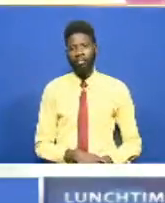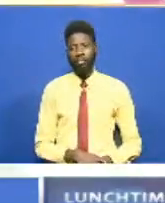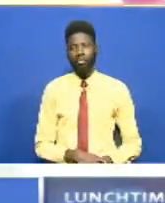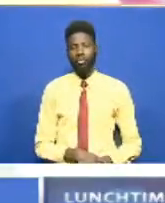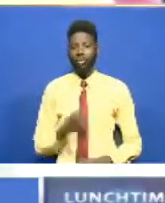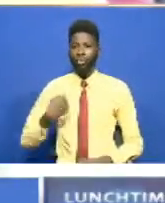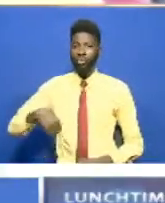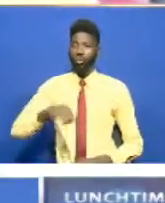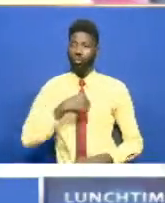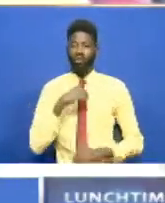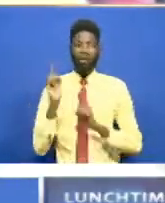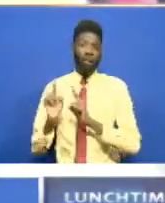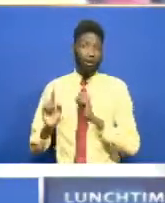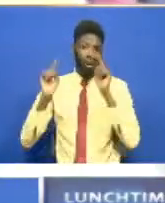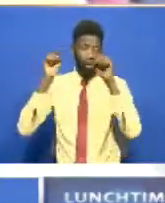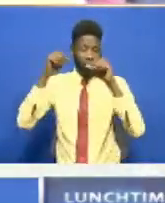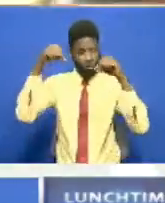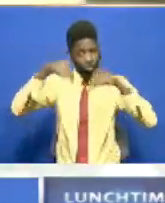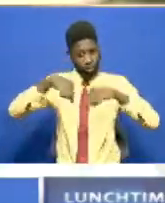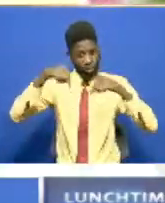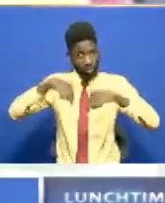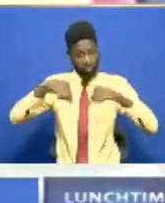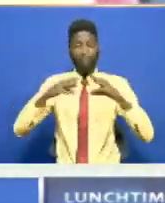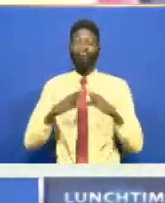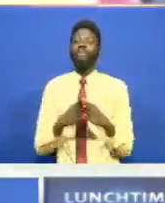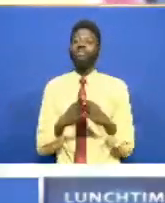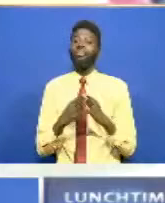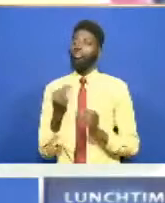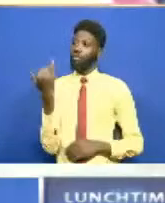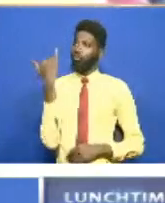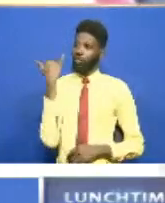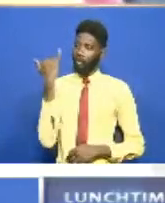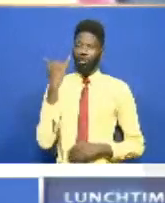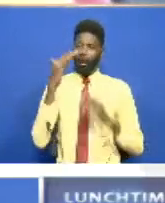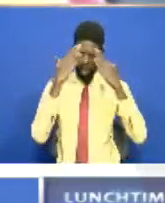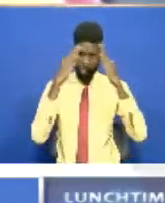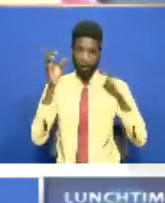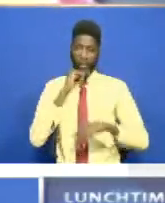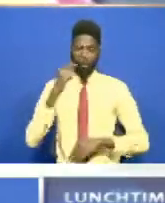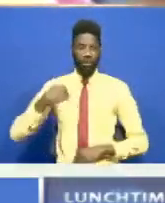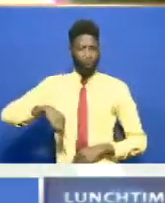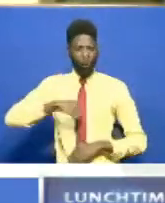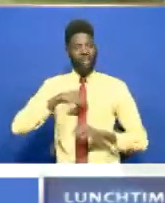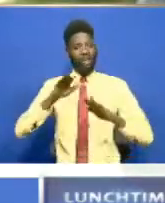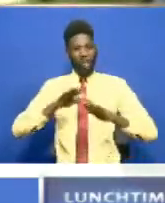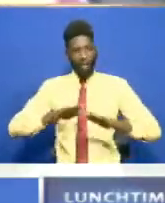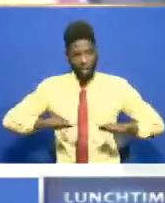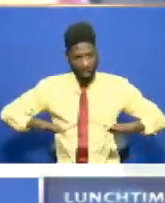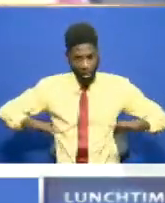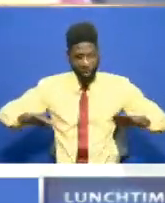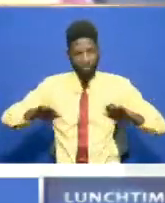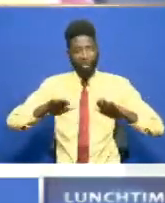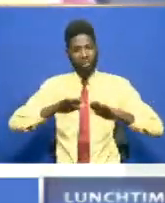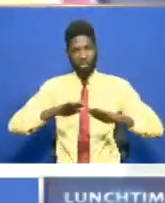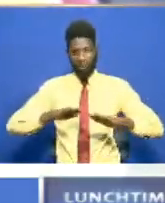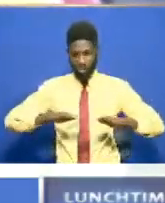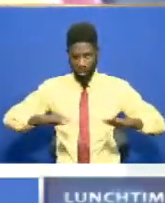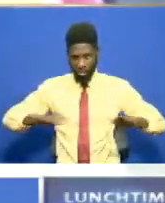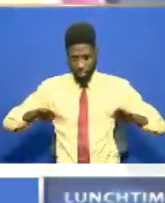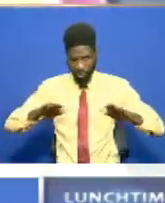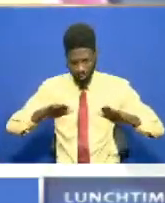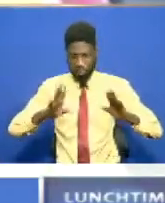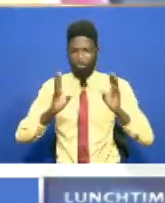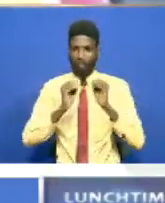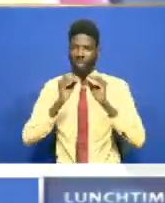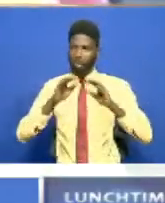Kuja leo wanawake jana vile mmejua tulikuwa hapa na tukalala hapa hapa.